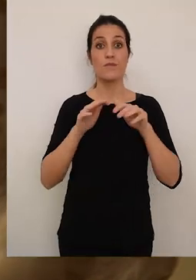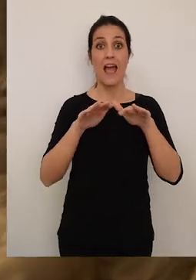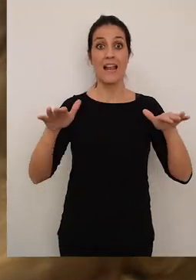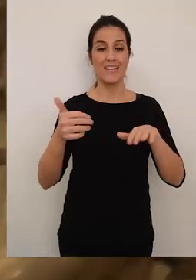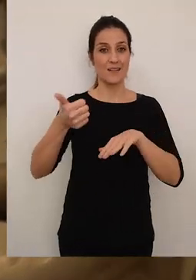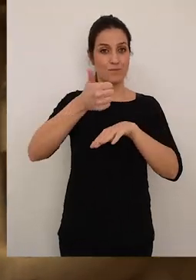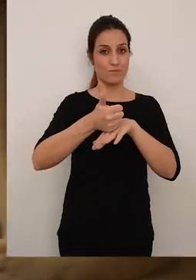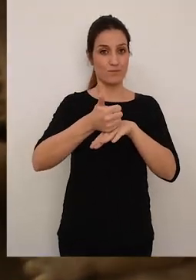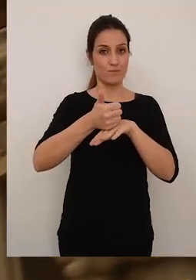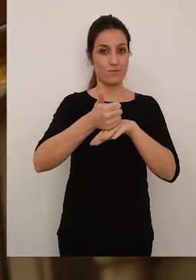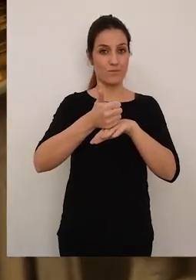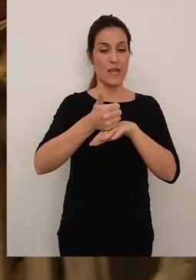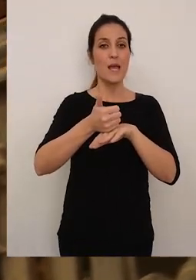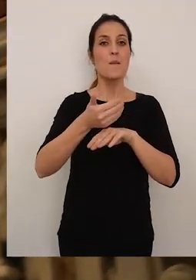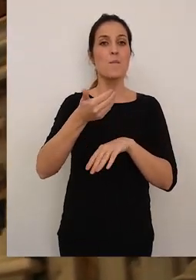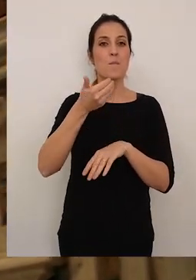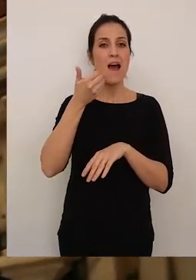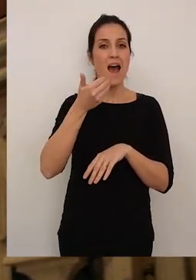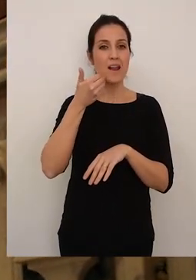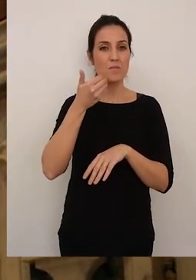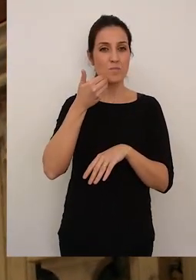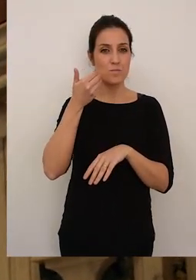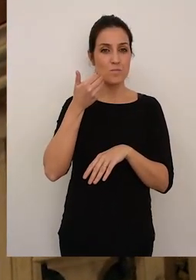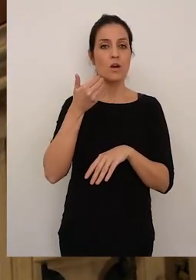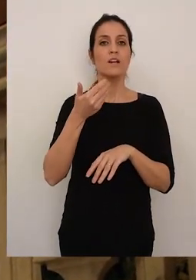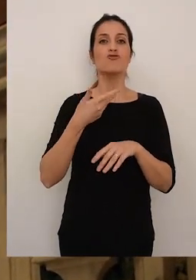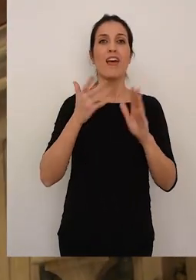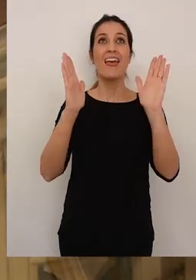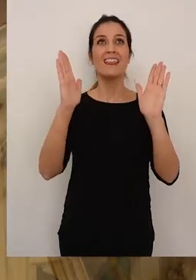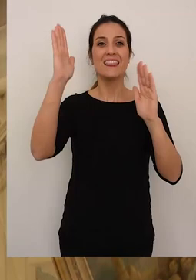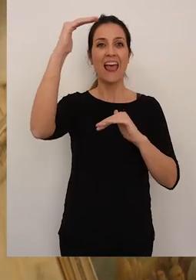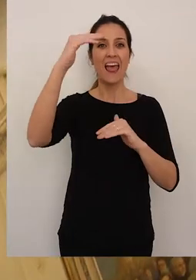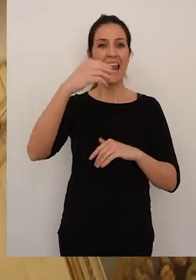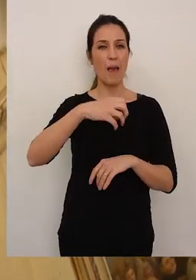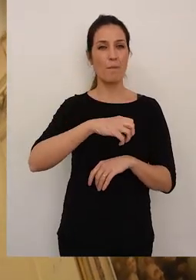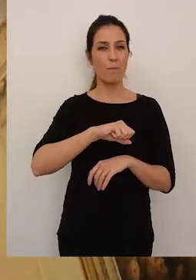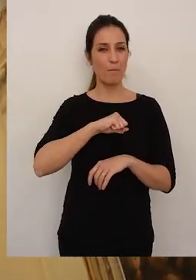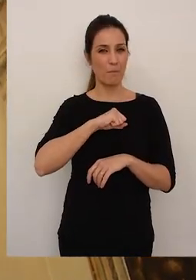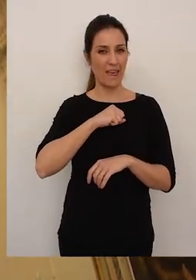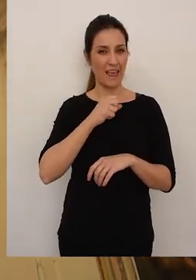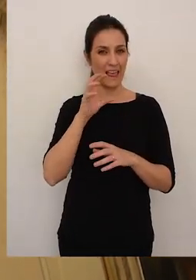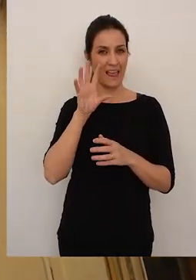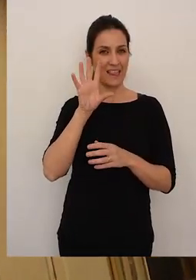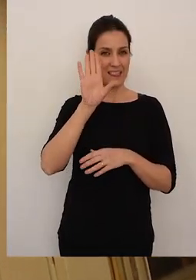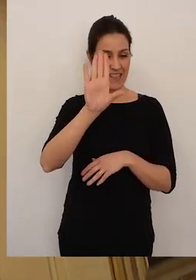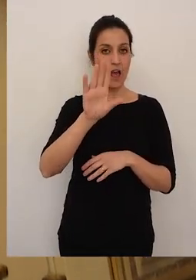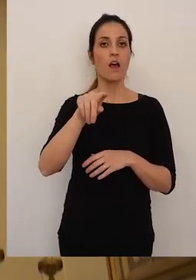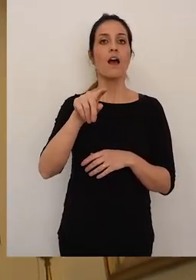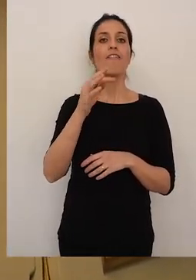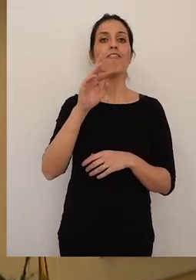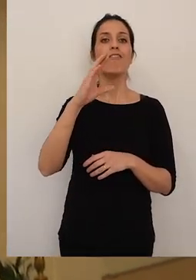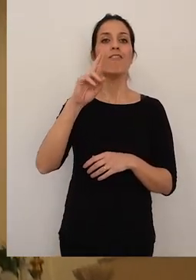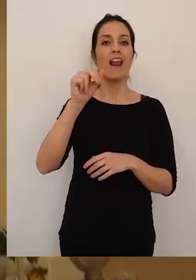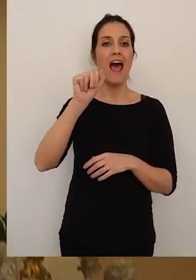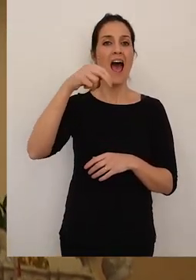L'altare maggiore è in marmo policromo ed è sovrastato dalla tela della Pietà, realizzata da Alessandro Fracanzano, figlio del più celebre